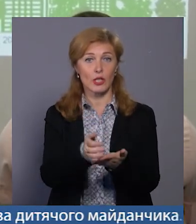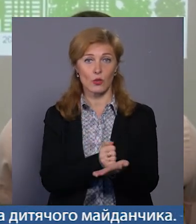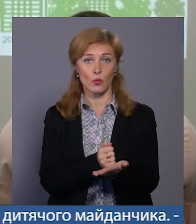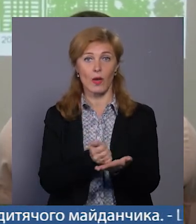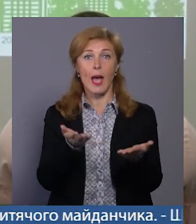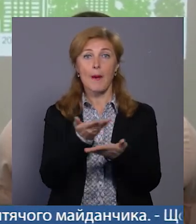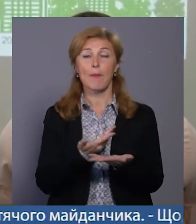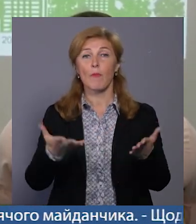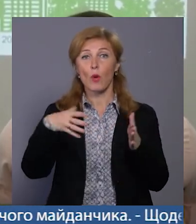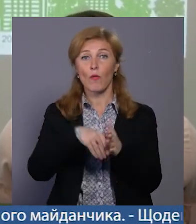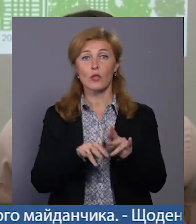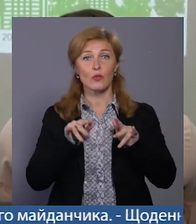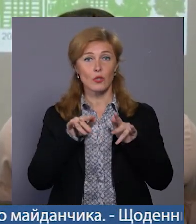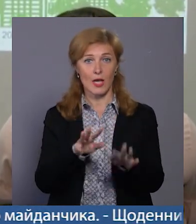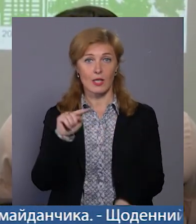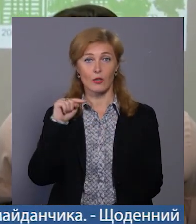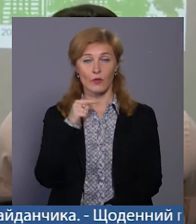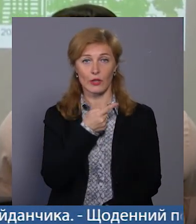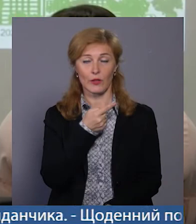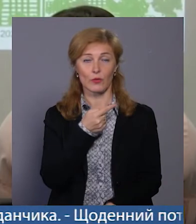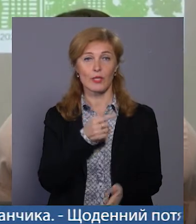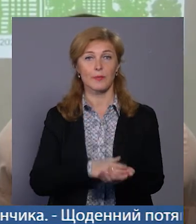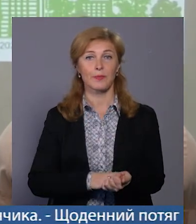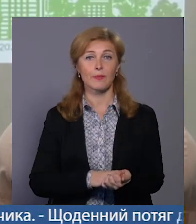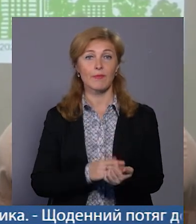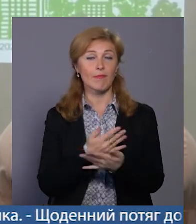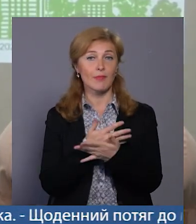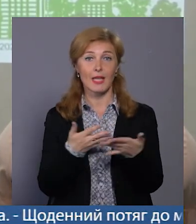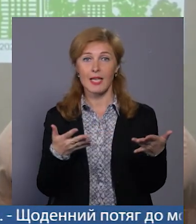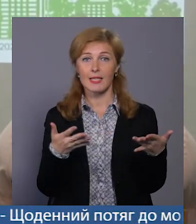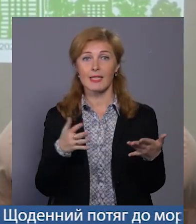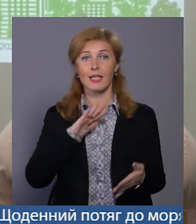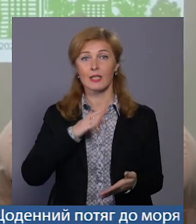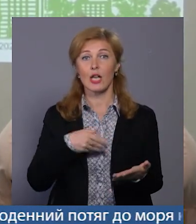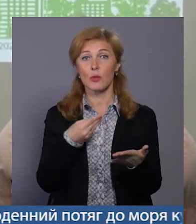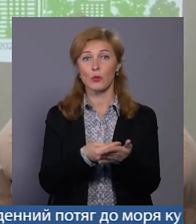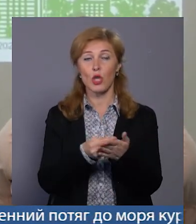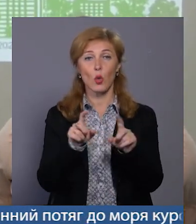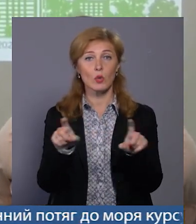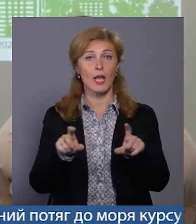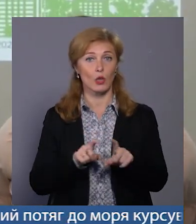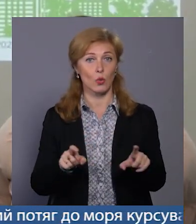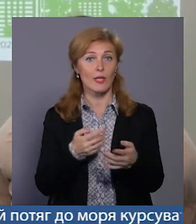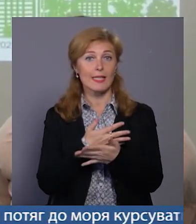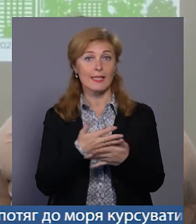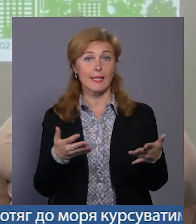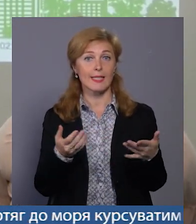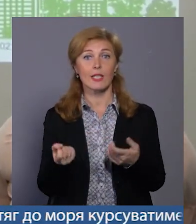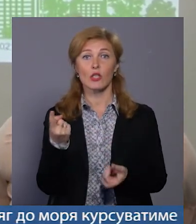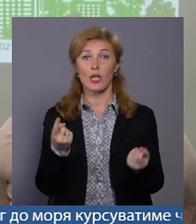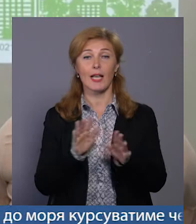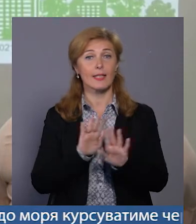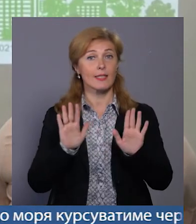Ми впроваджуємо заходи з енергоефективності на різних наших бюджетних установах з різних джерел, не тільки з